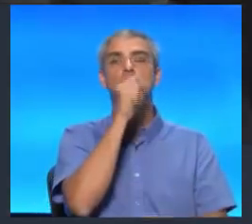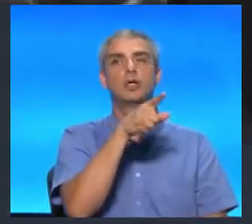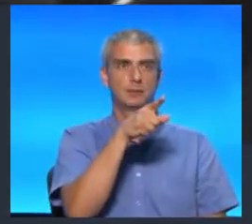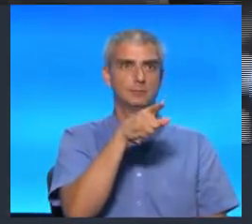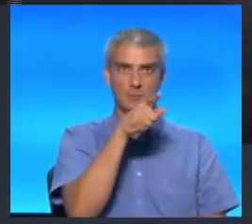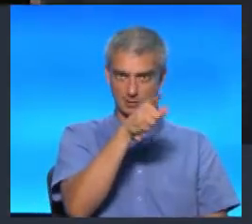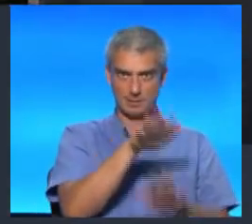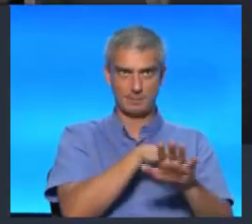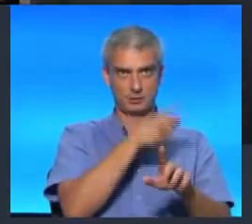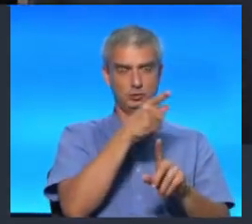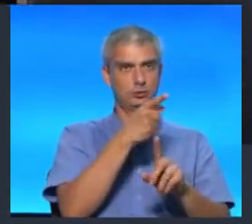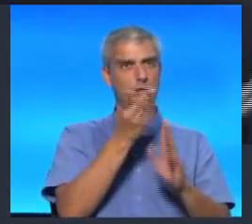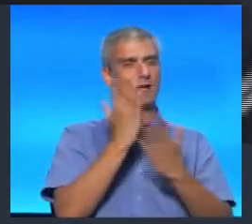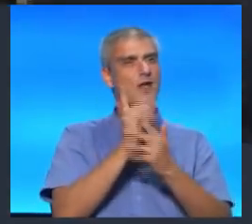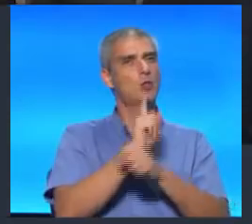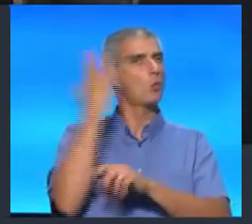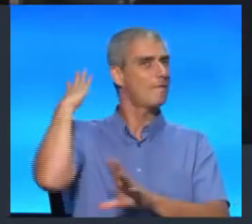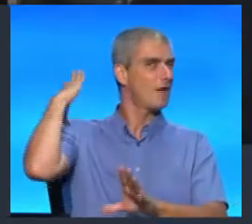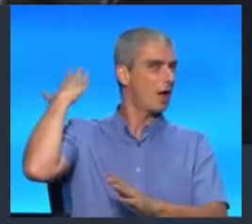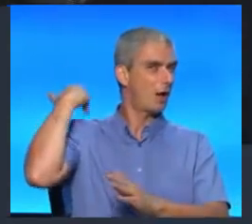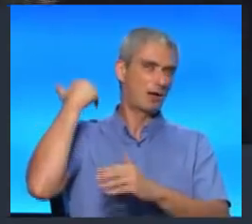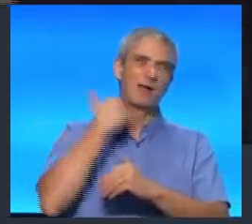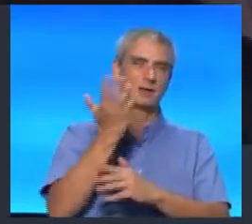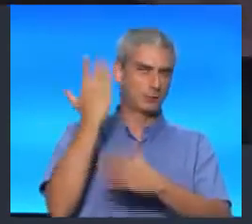אתה מרגיש שאתה יוצא מהתקופה הזאת, כבר יצאת מזה?